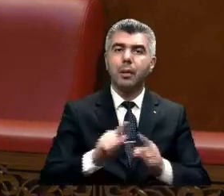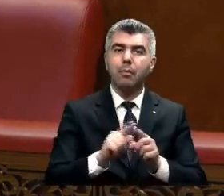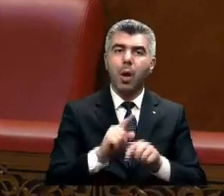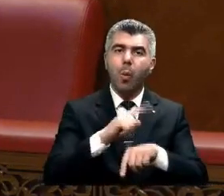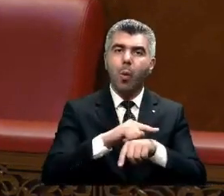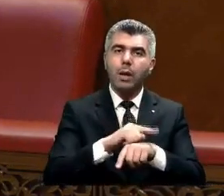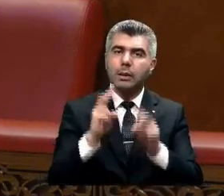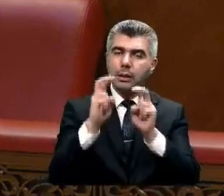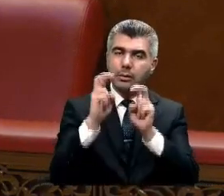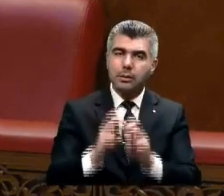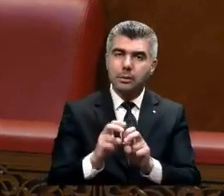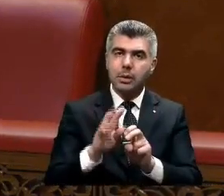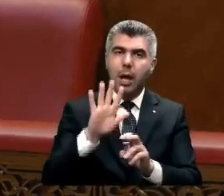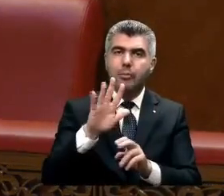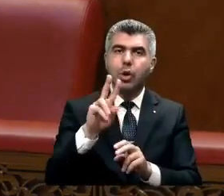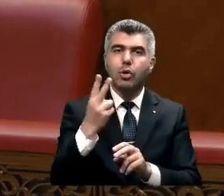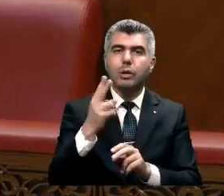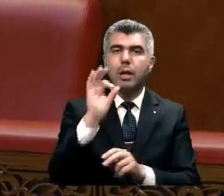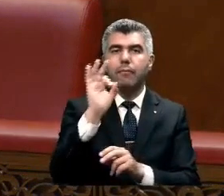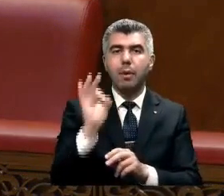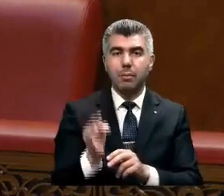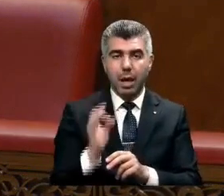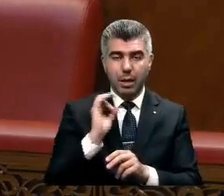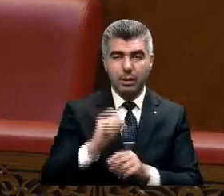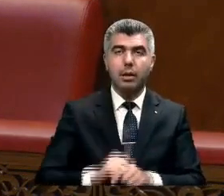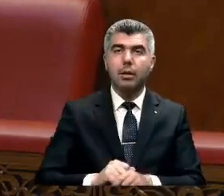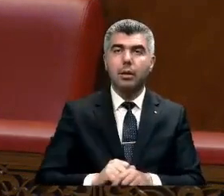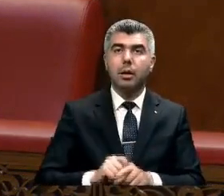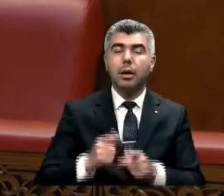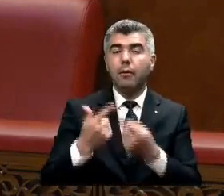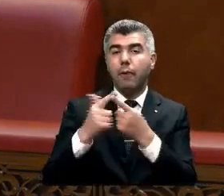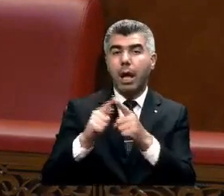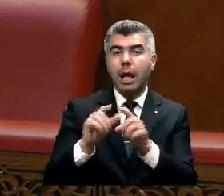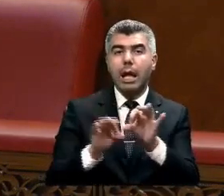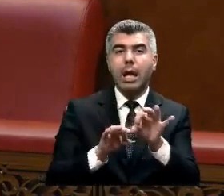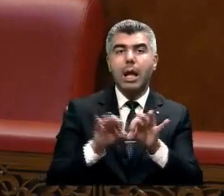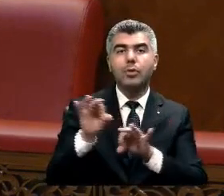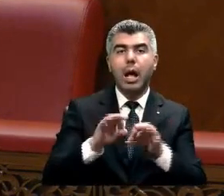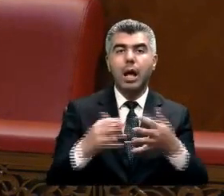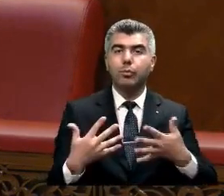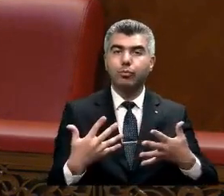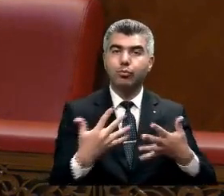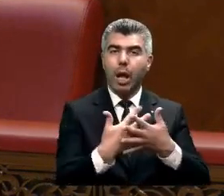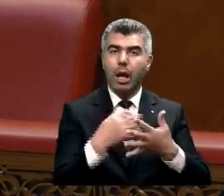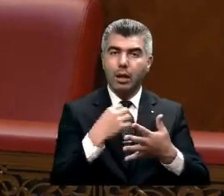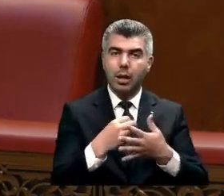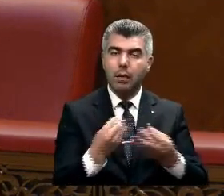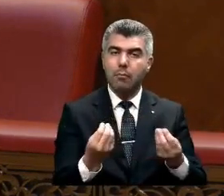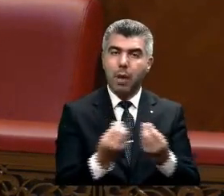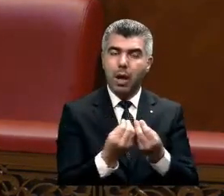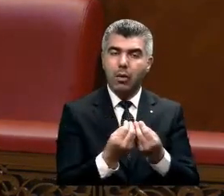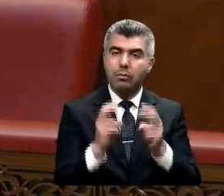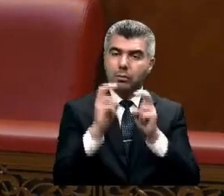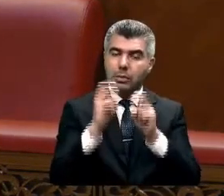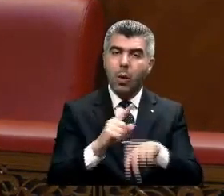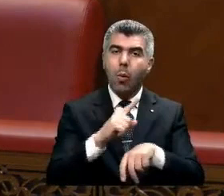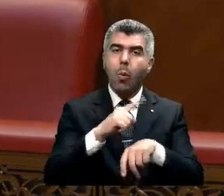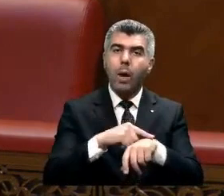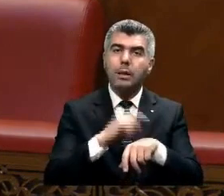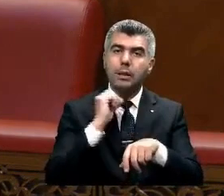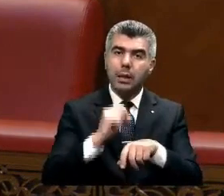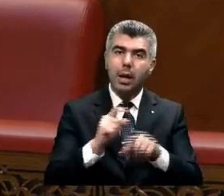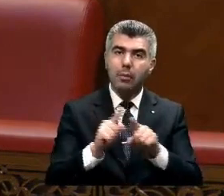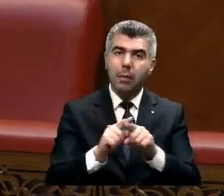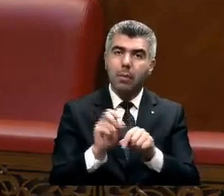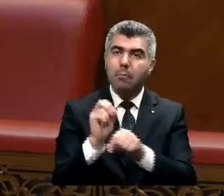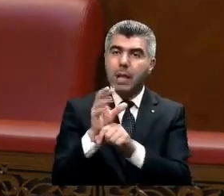تقليص المده بنسبه 25% بفضل العديد من الاجراءات المشتركه حيث تم خفض متوسط وقت تسليم الامتعه